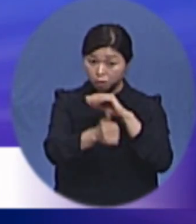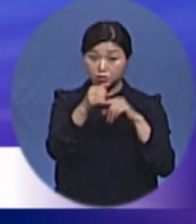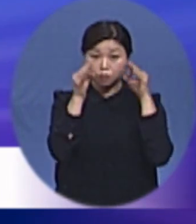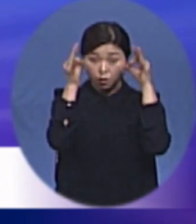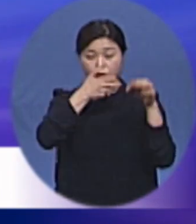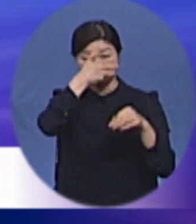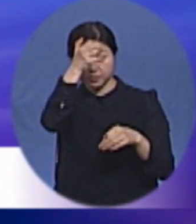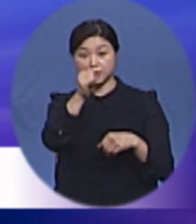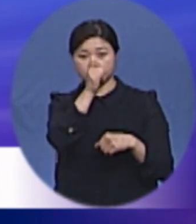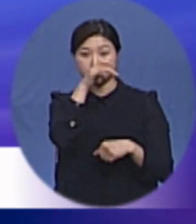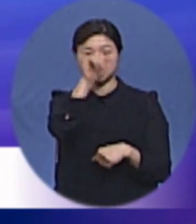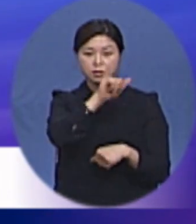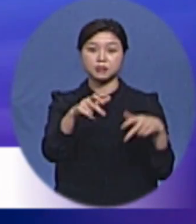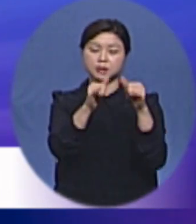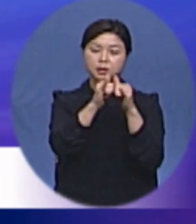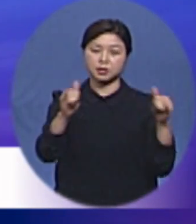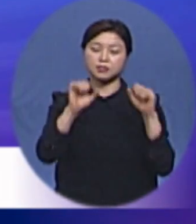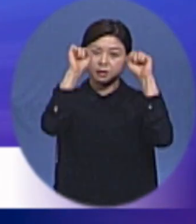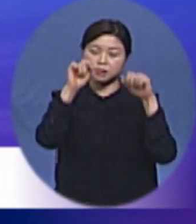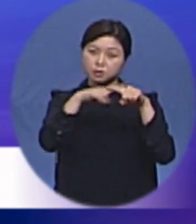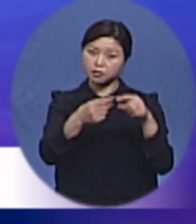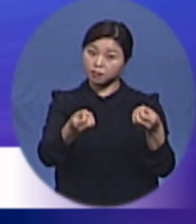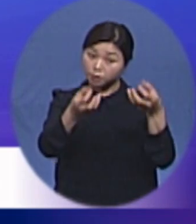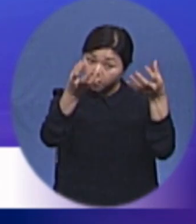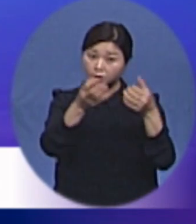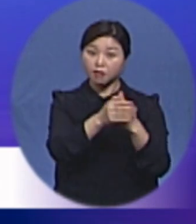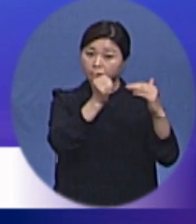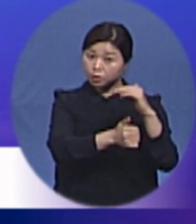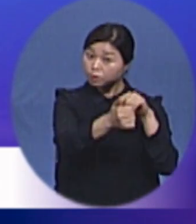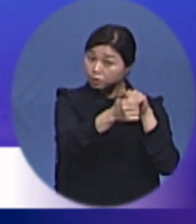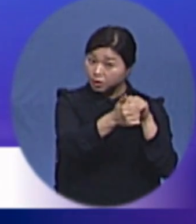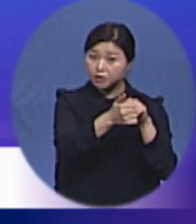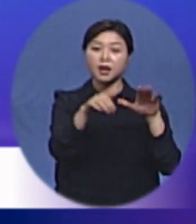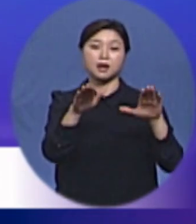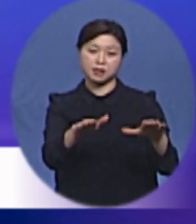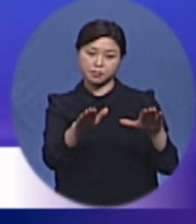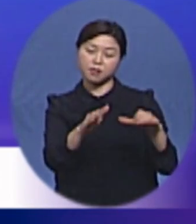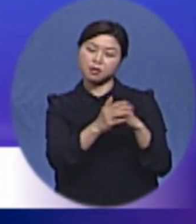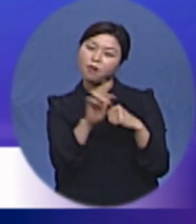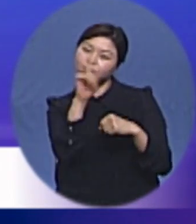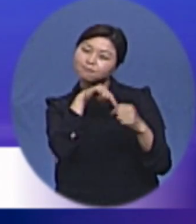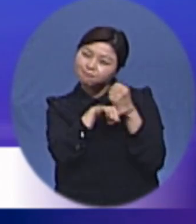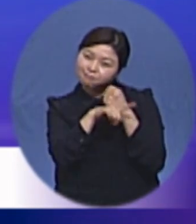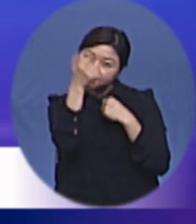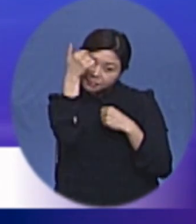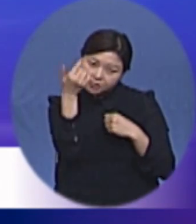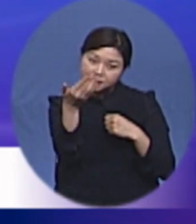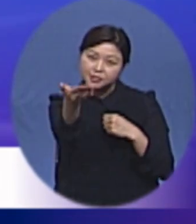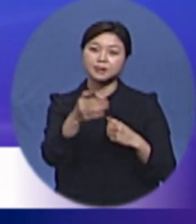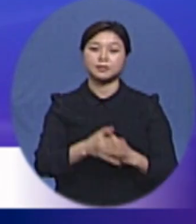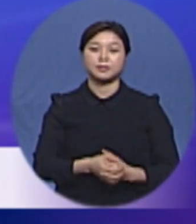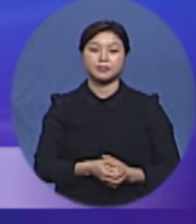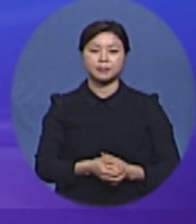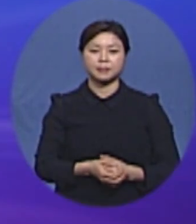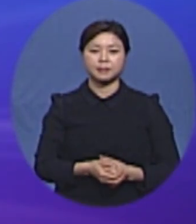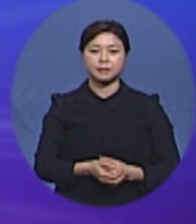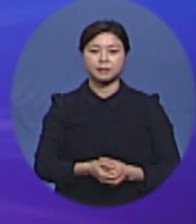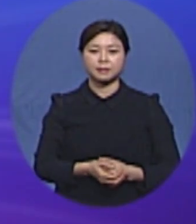꿈이 담긴 전국장애인체육대회. 이 선수들에게 이번 대회는 어떤 의미였을까요? 정두리 기자가